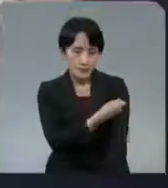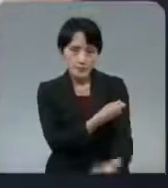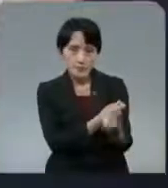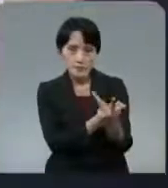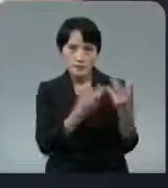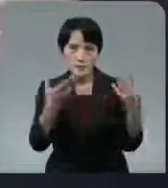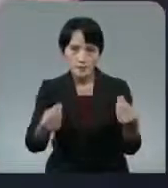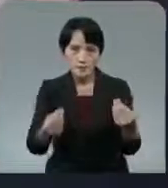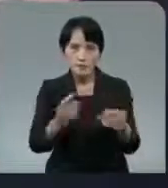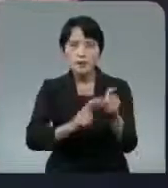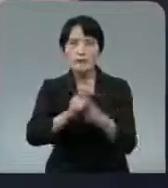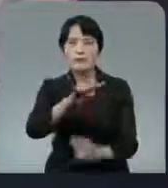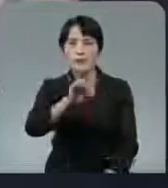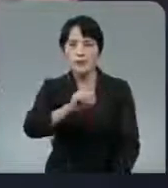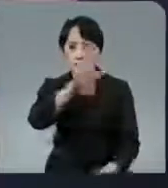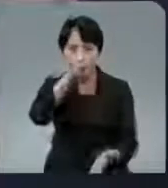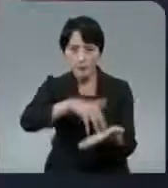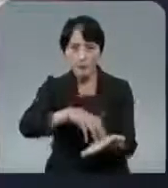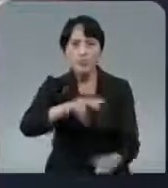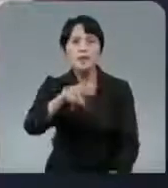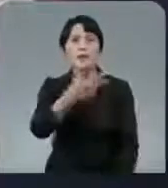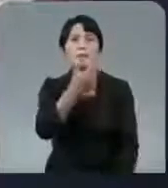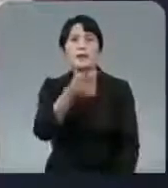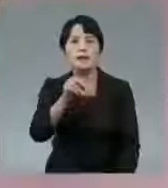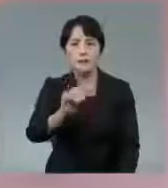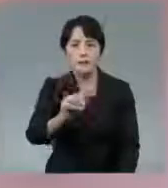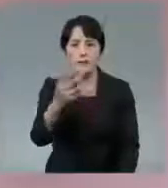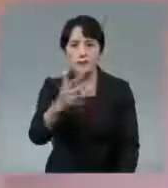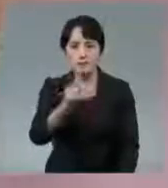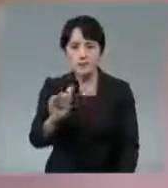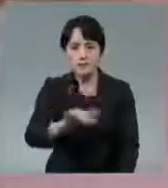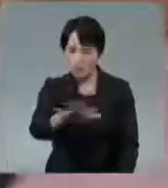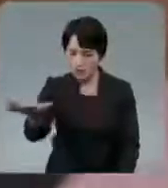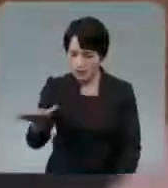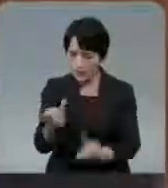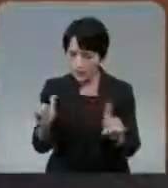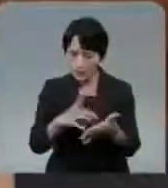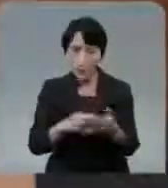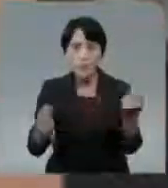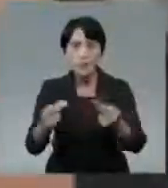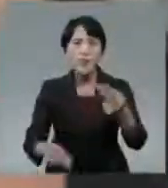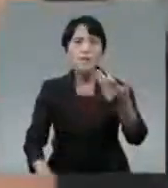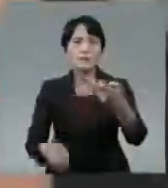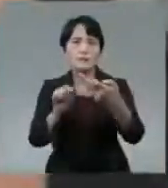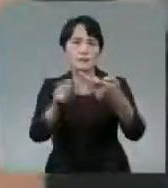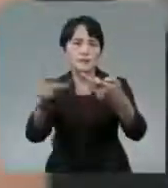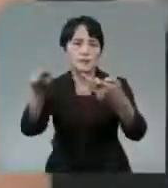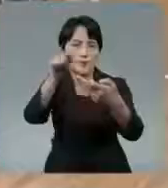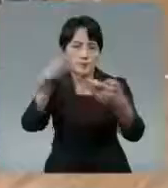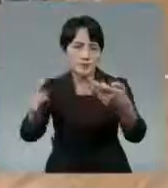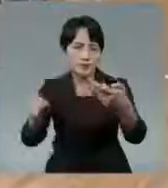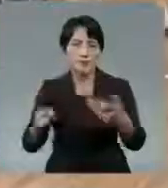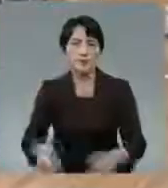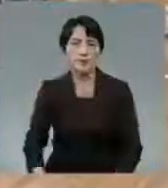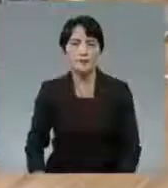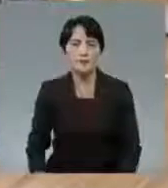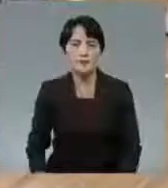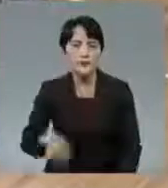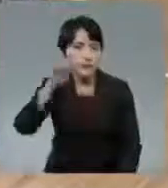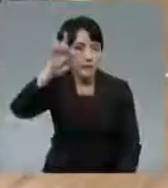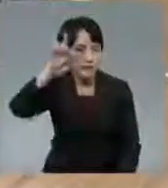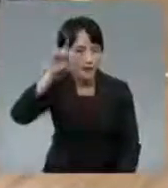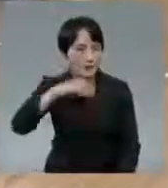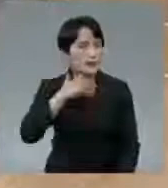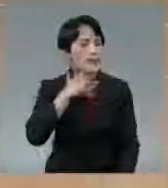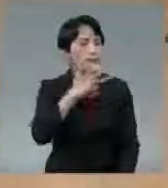auf 35,8 prozent der gesamtbevölkerung des landes entspricht die zahl der vollständig geimpften nahm um